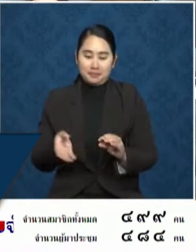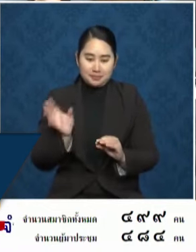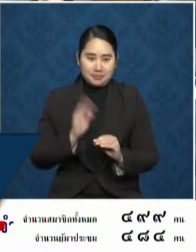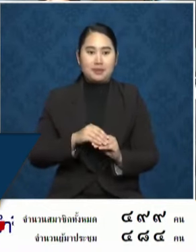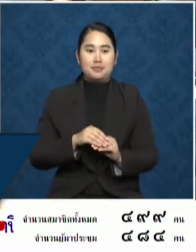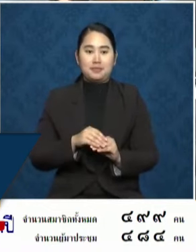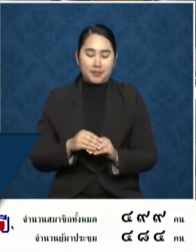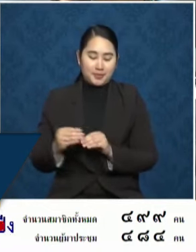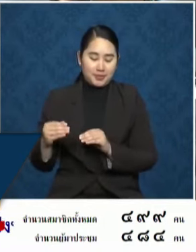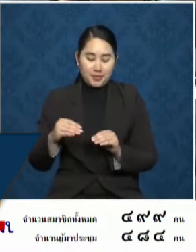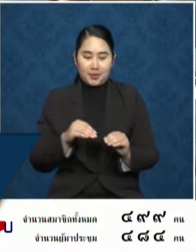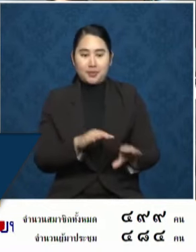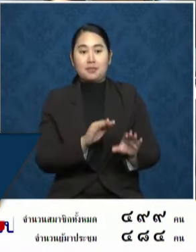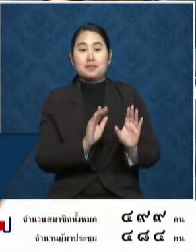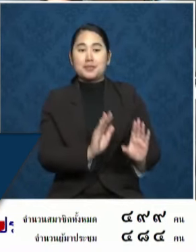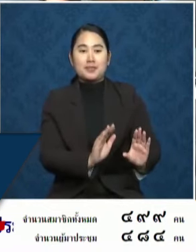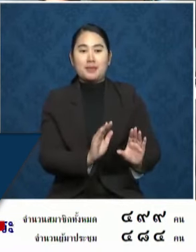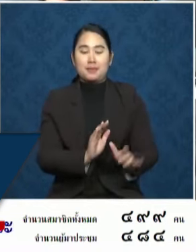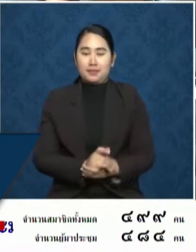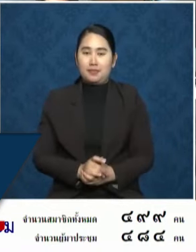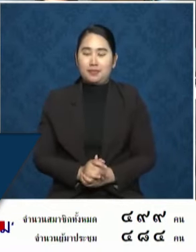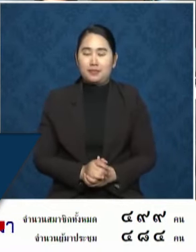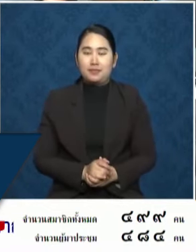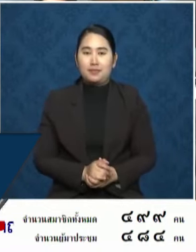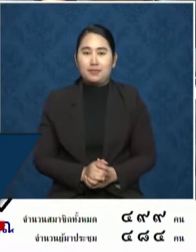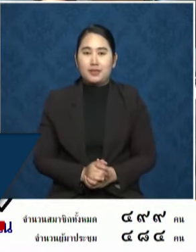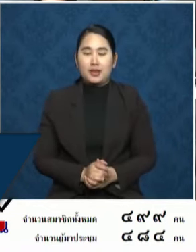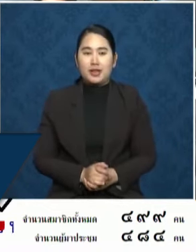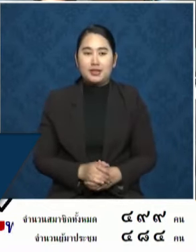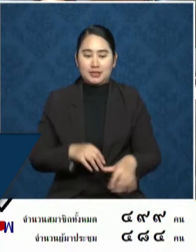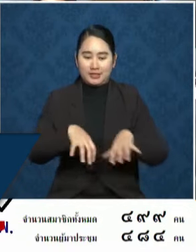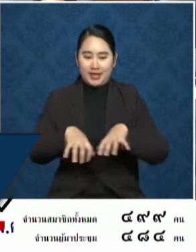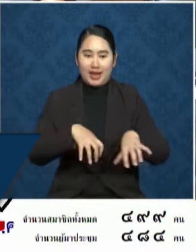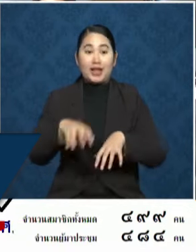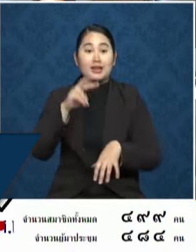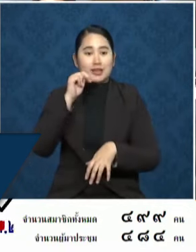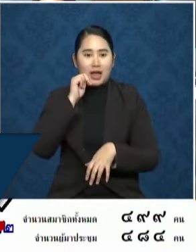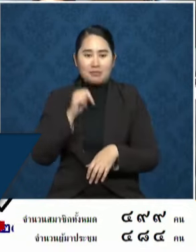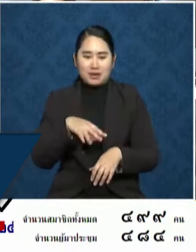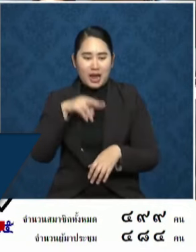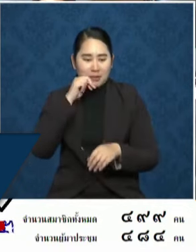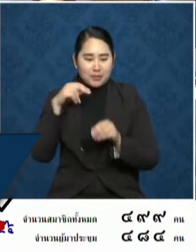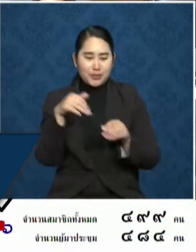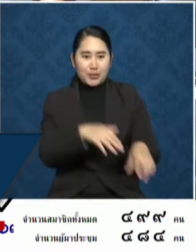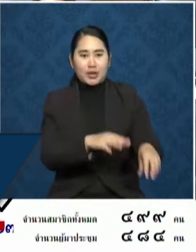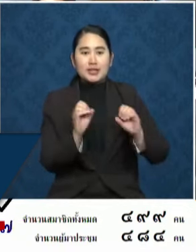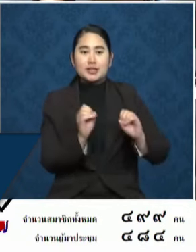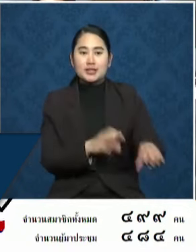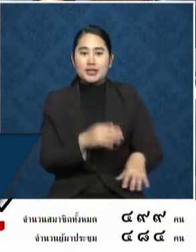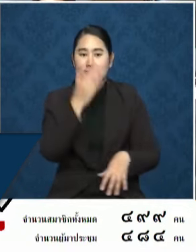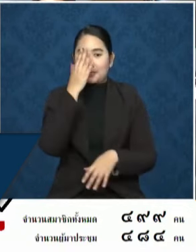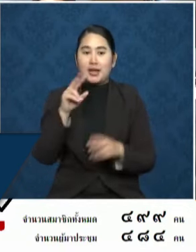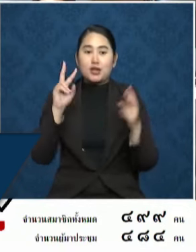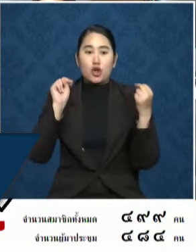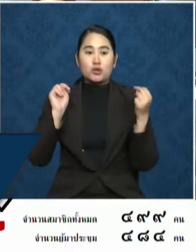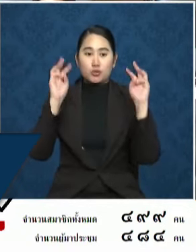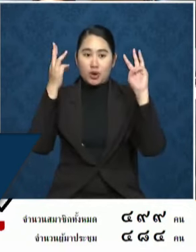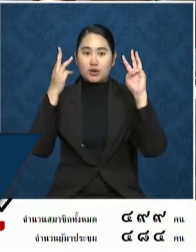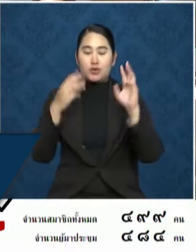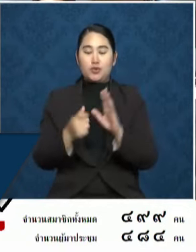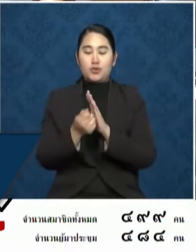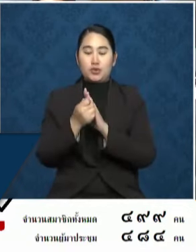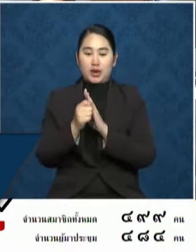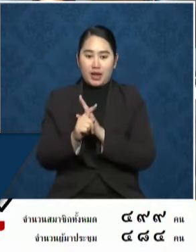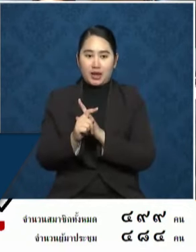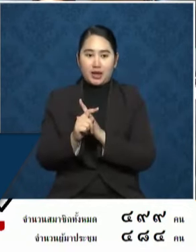ไปเติมเต็มในพื้นที่ที่เขาขาดอยู่ครับจะเอาน้ำไปทิ้งเสียนี่มันใช่เหรอครับนครสวรรค์อุทัยลพบุรี